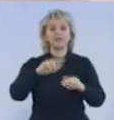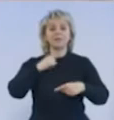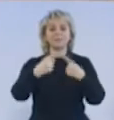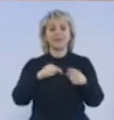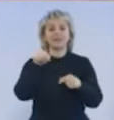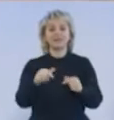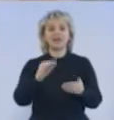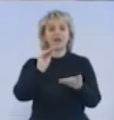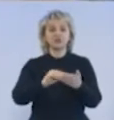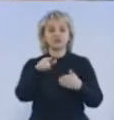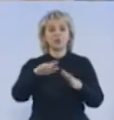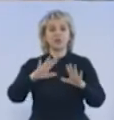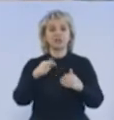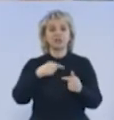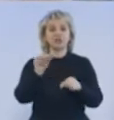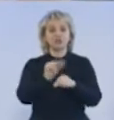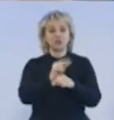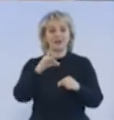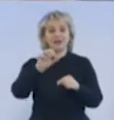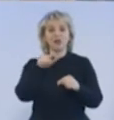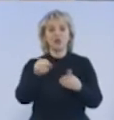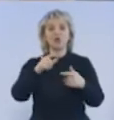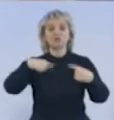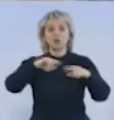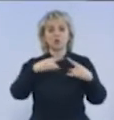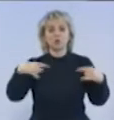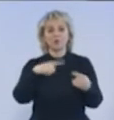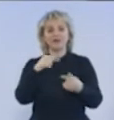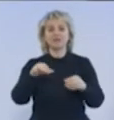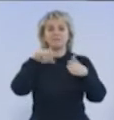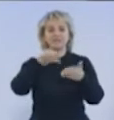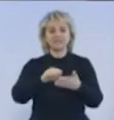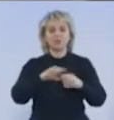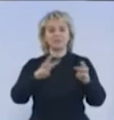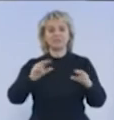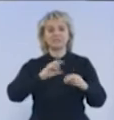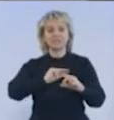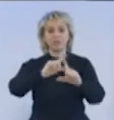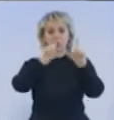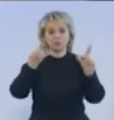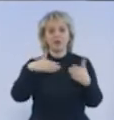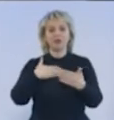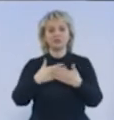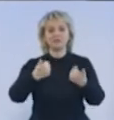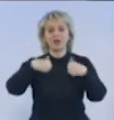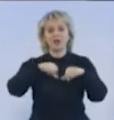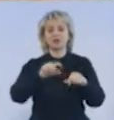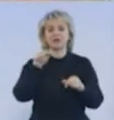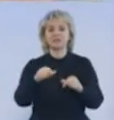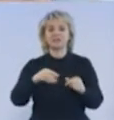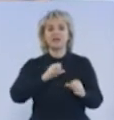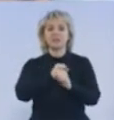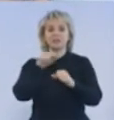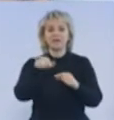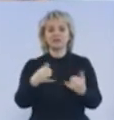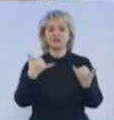методах реабилитации излечившихся от рака за круглым столом говорили представители Минздрава, медучреждений и общественных организаций. На